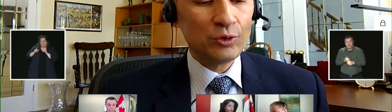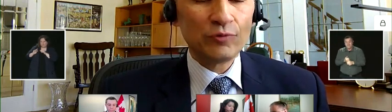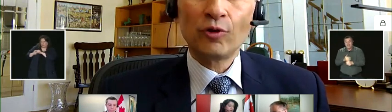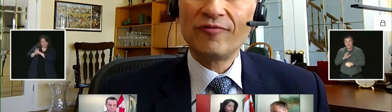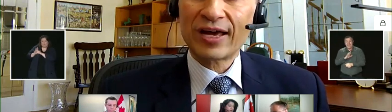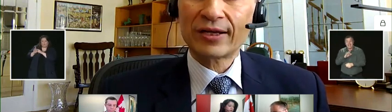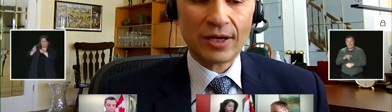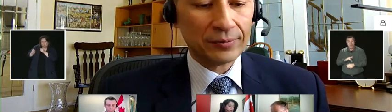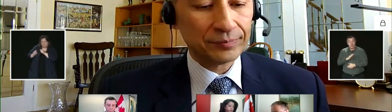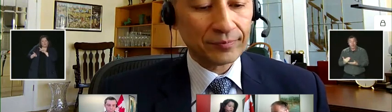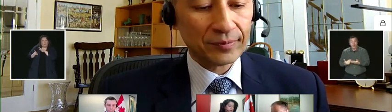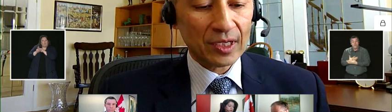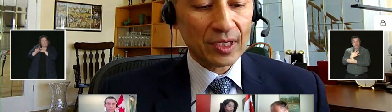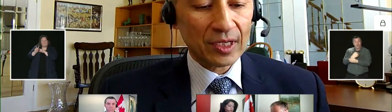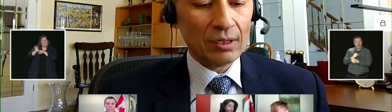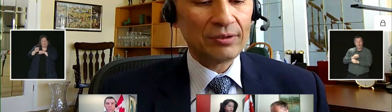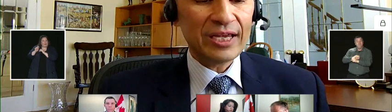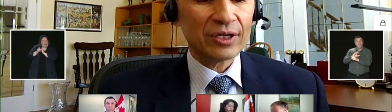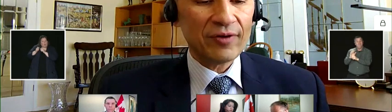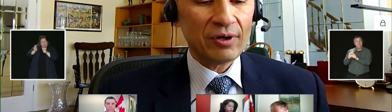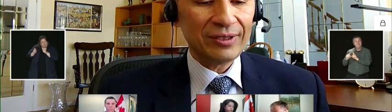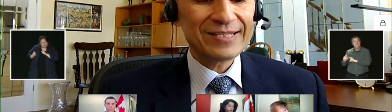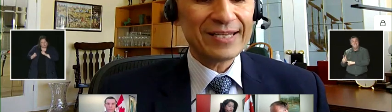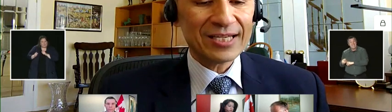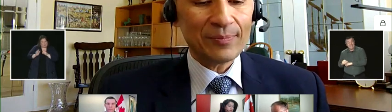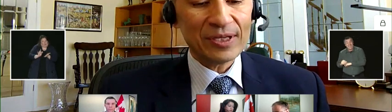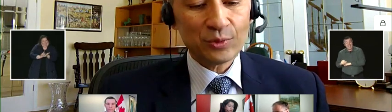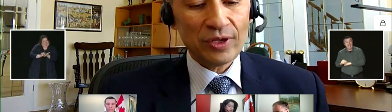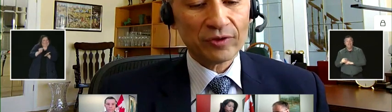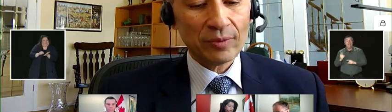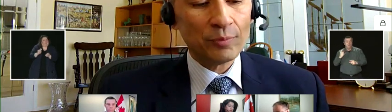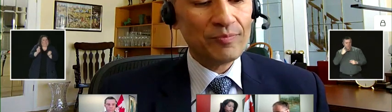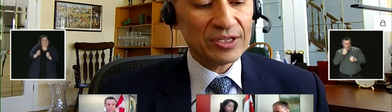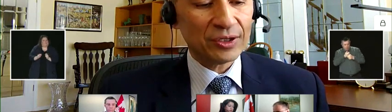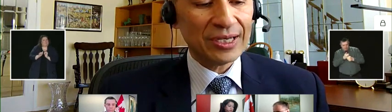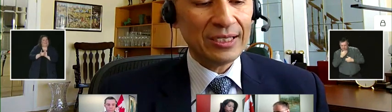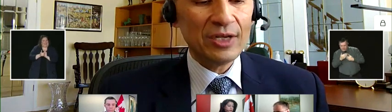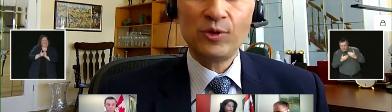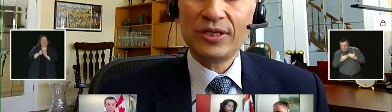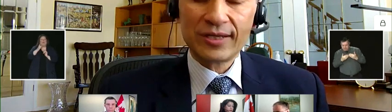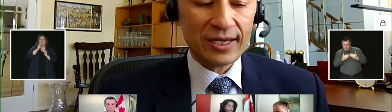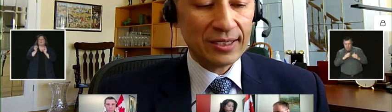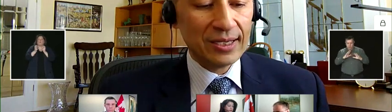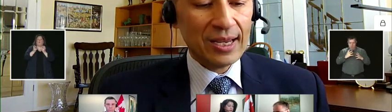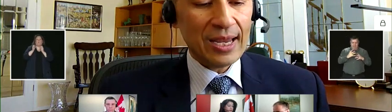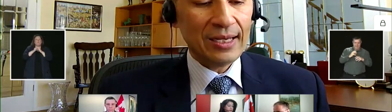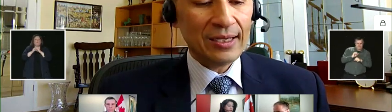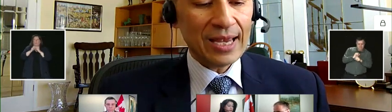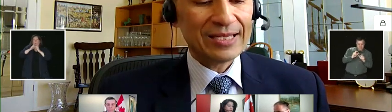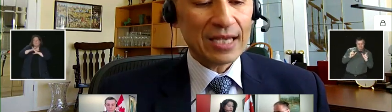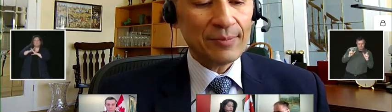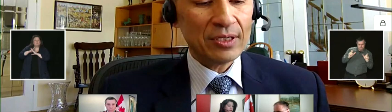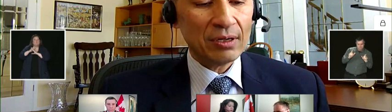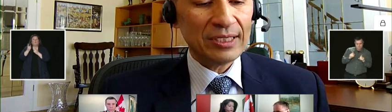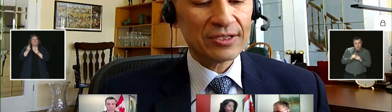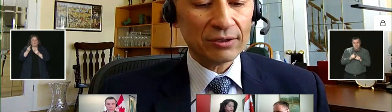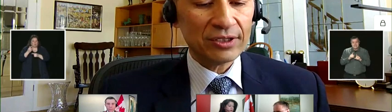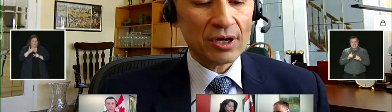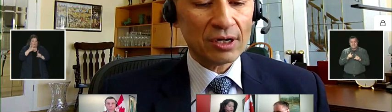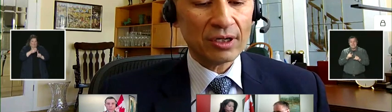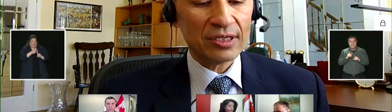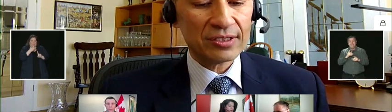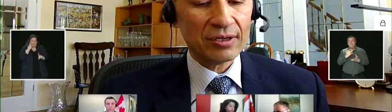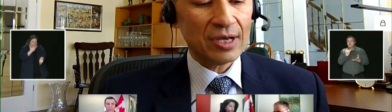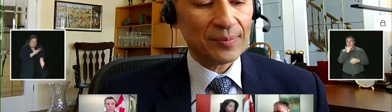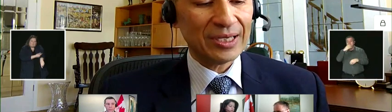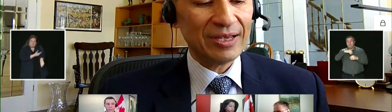fonction des nouveaux variants. En décrivant les étapes à suivre pour mesurer l'immunité et examinant les